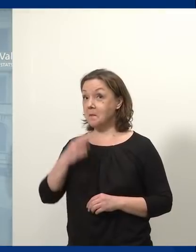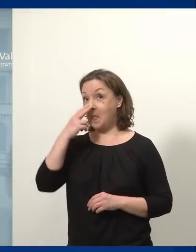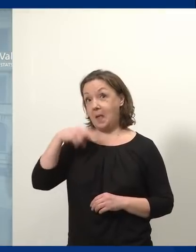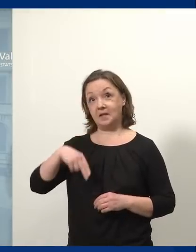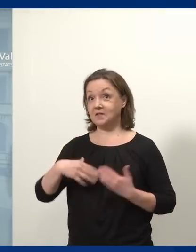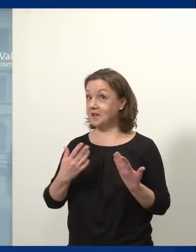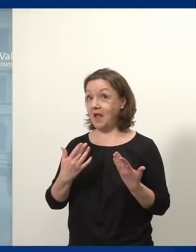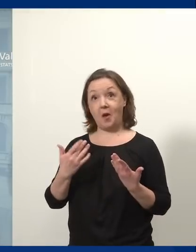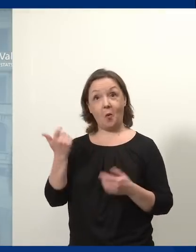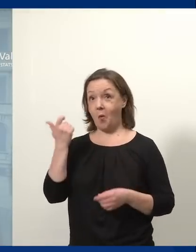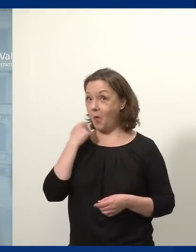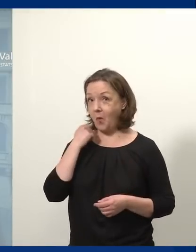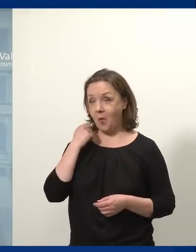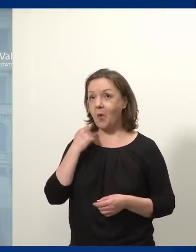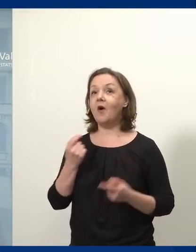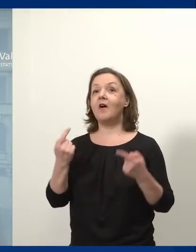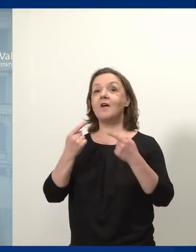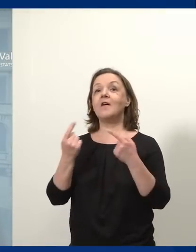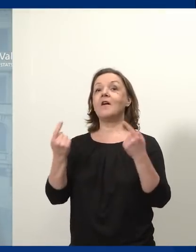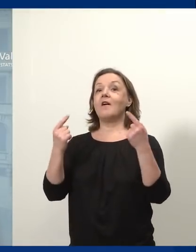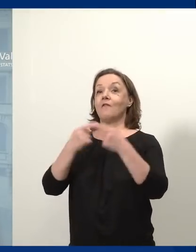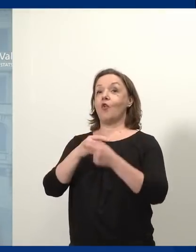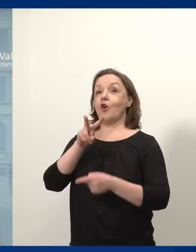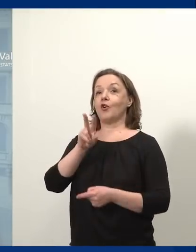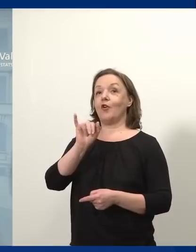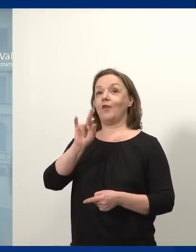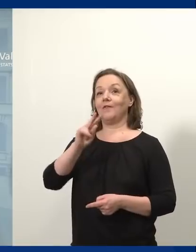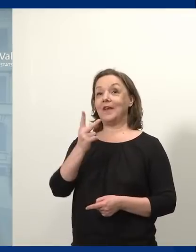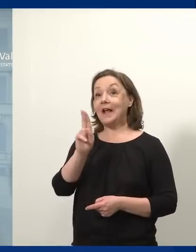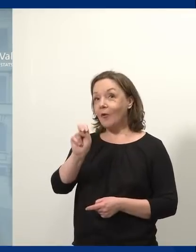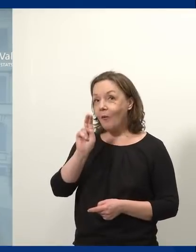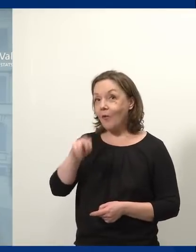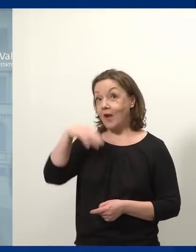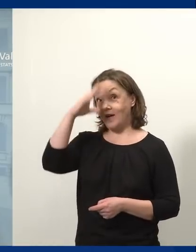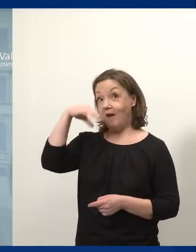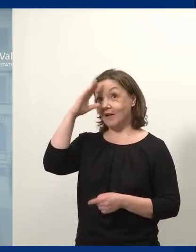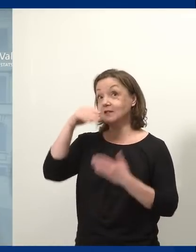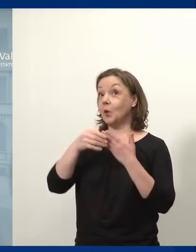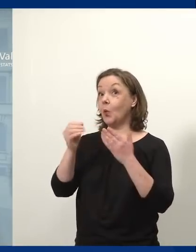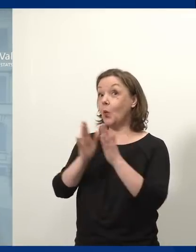Nähtävästi ei. Otetaan Jussi Virkkunen, Kansan uutiset. Ole hyvä.